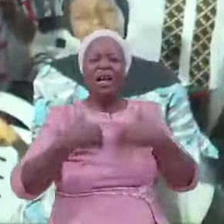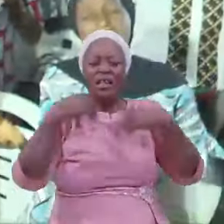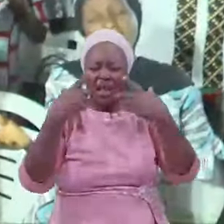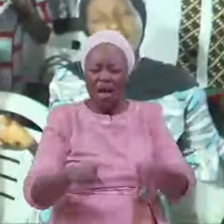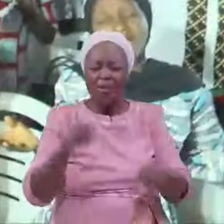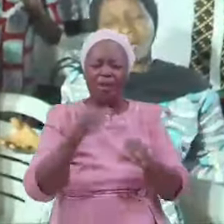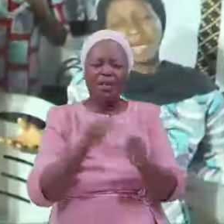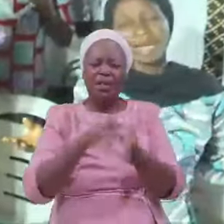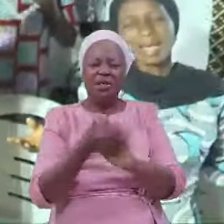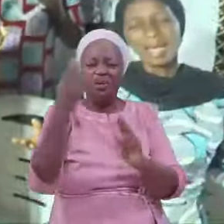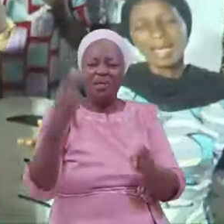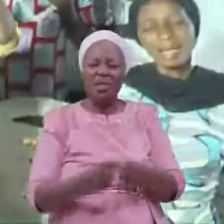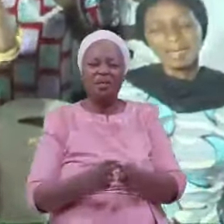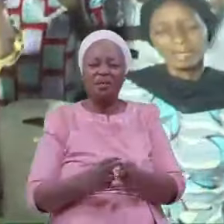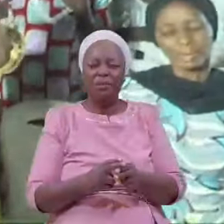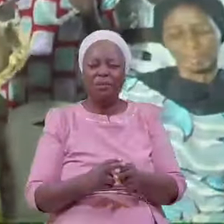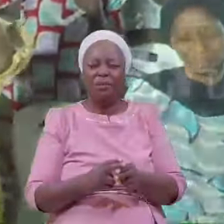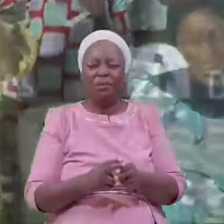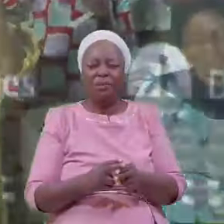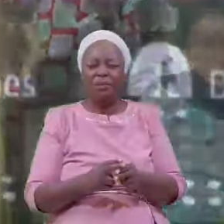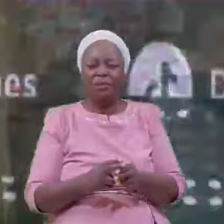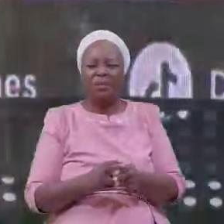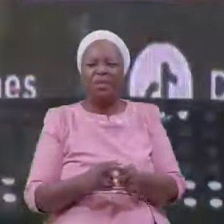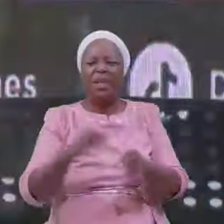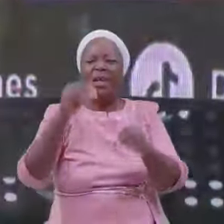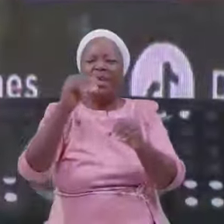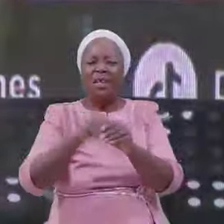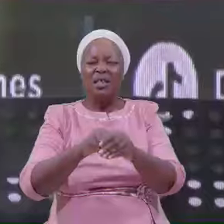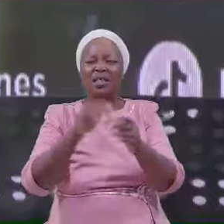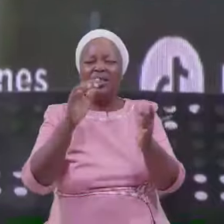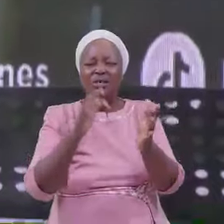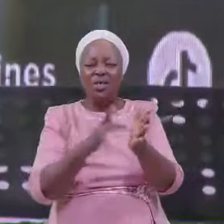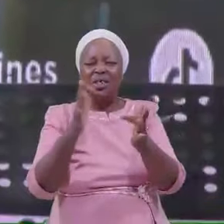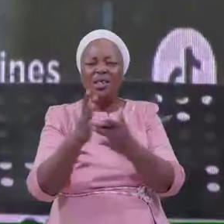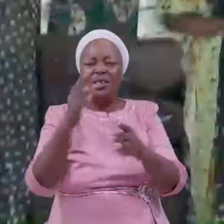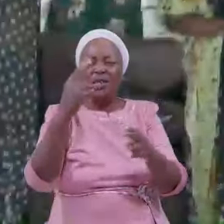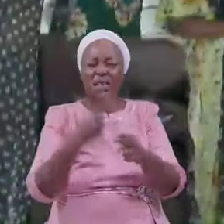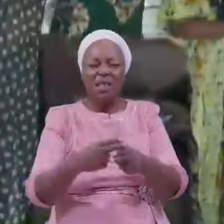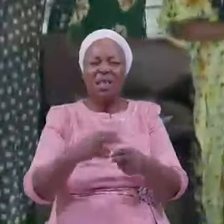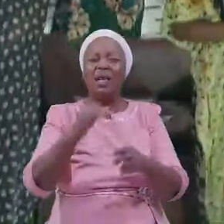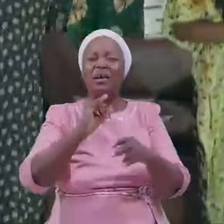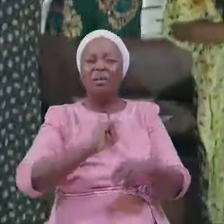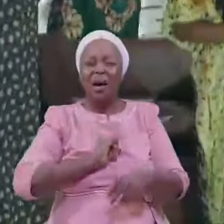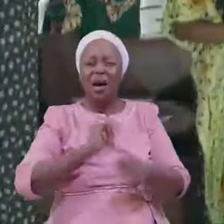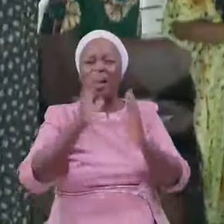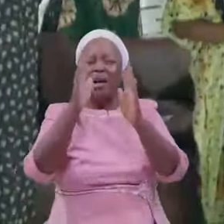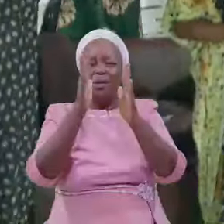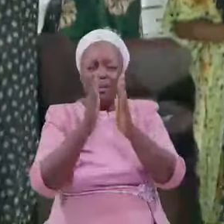ng Panginoong Hesus, salamat po. In naganap Jesus na. Name, sa pangalan ni Hesus, dalangin ko.